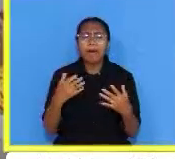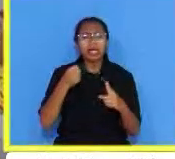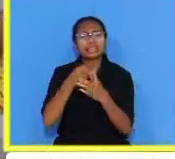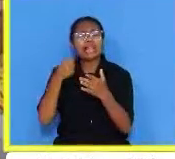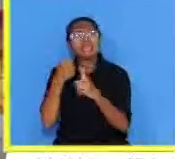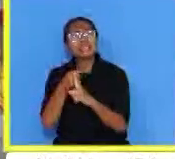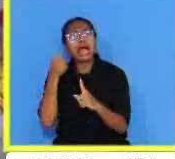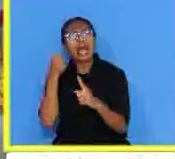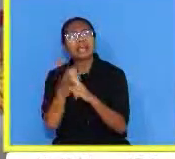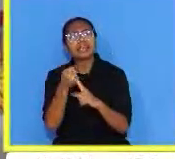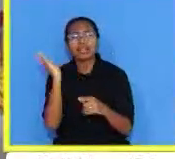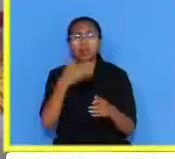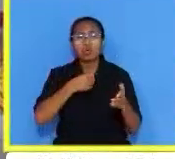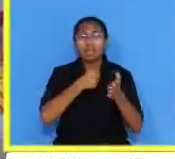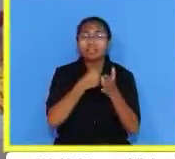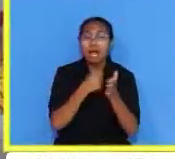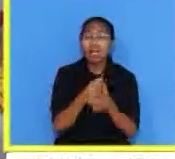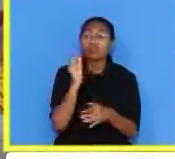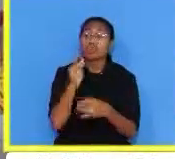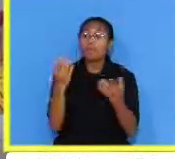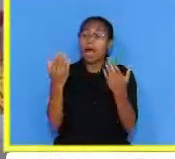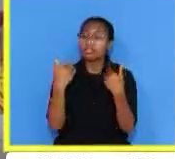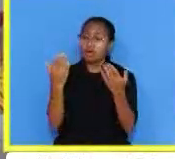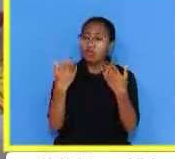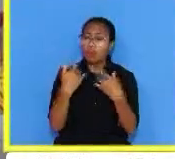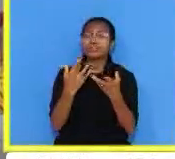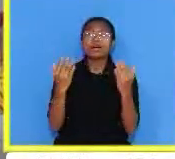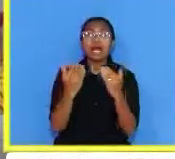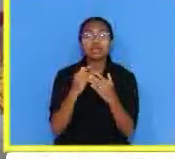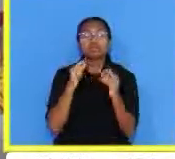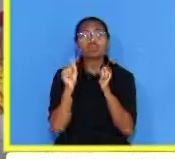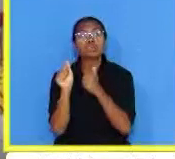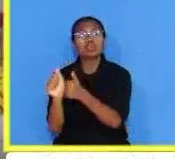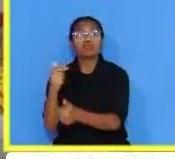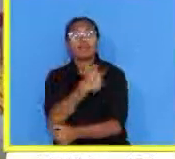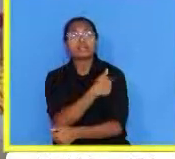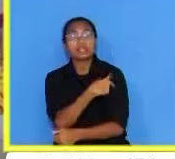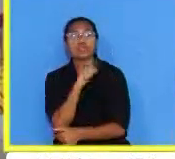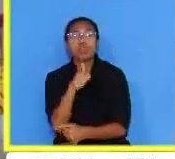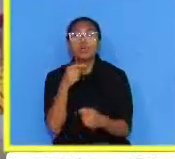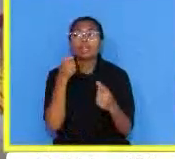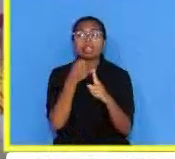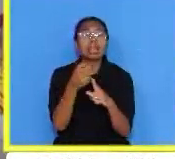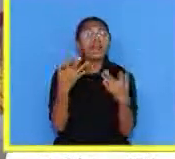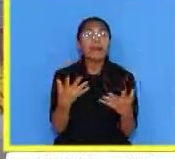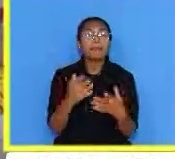dirasakan untuk mengajak masyarakat dan teman-teman orang di sekitar kita ini untuk ikut dalam program vaksinasi? Mungkin dari Kak